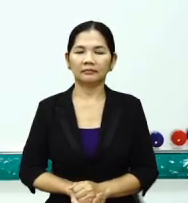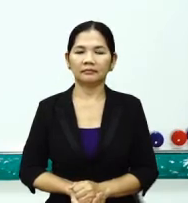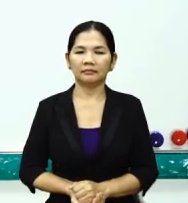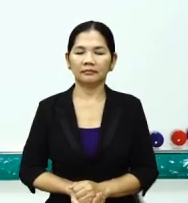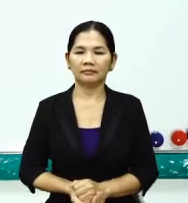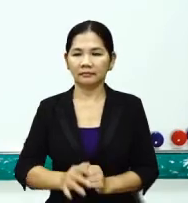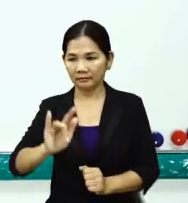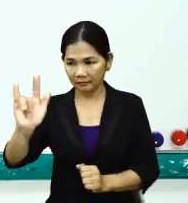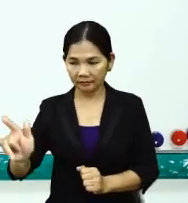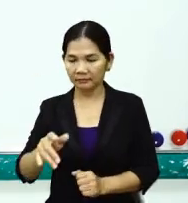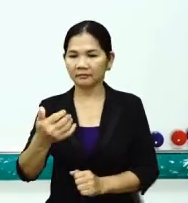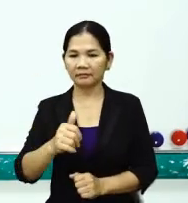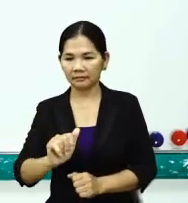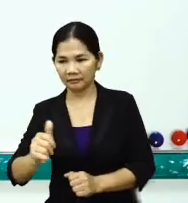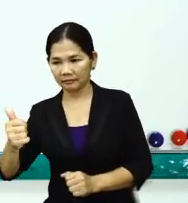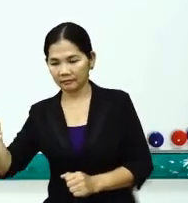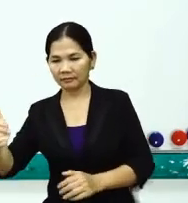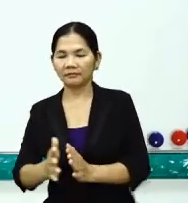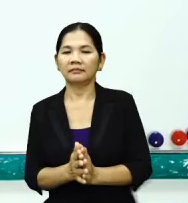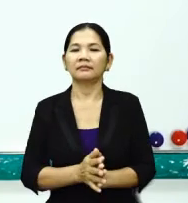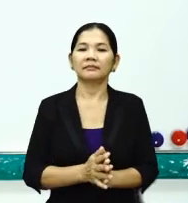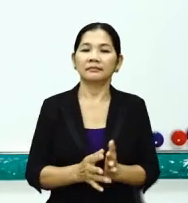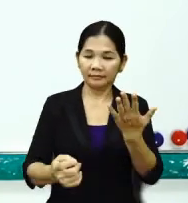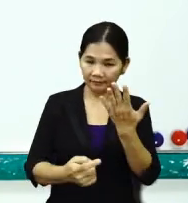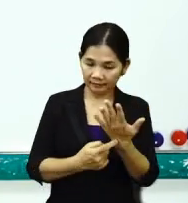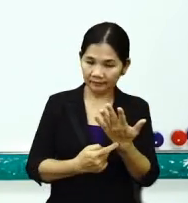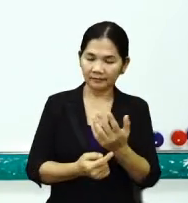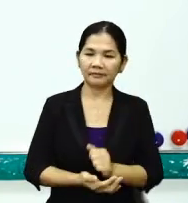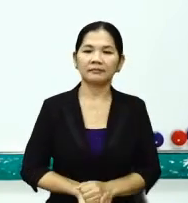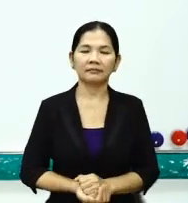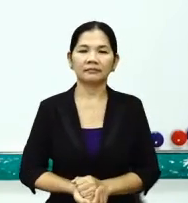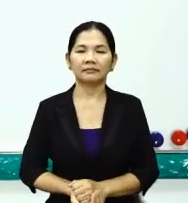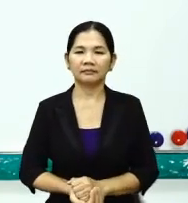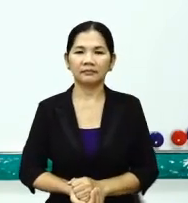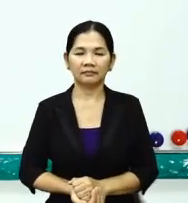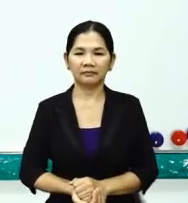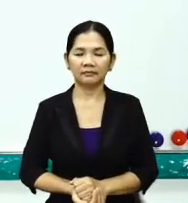Pra pra sen sen khăn.